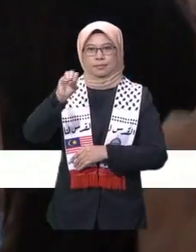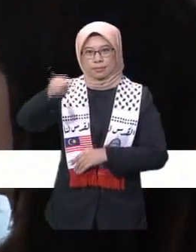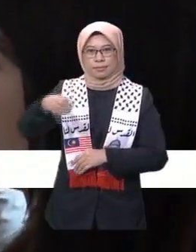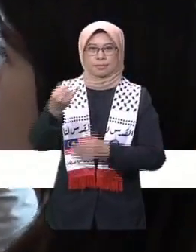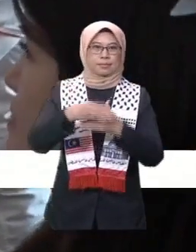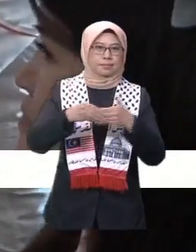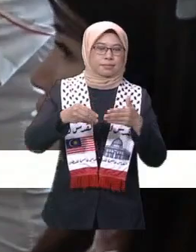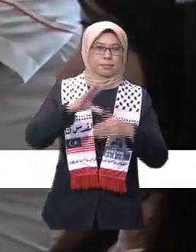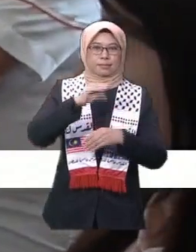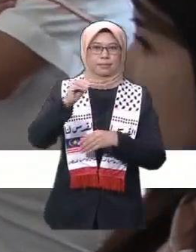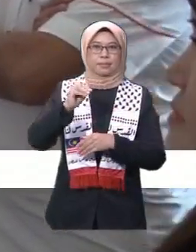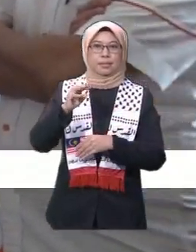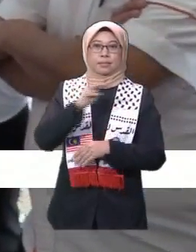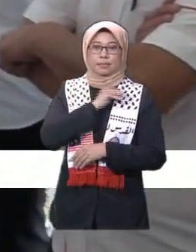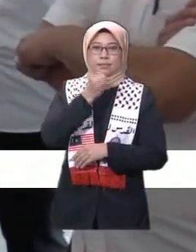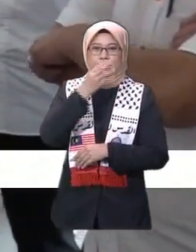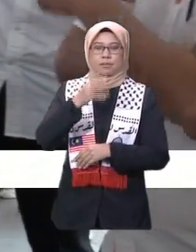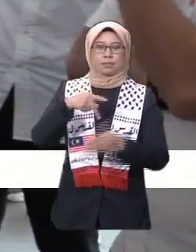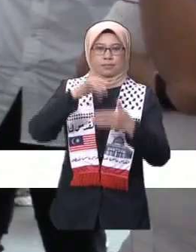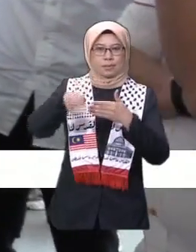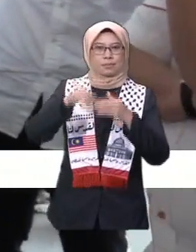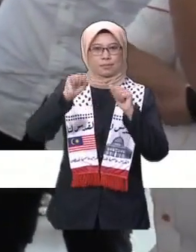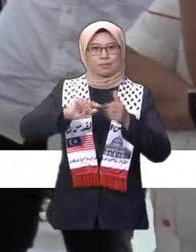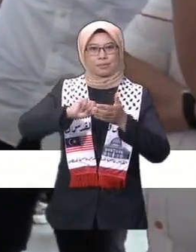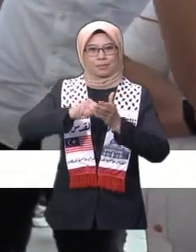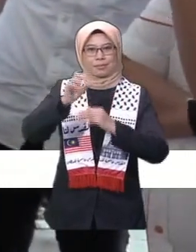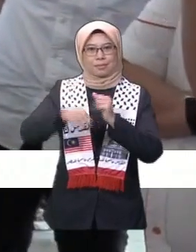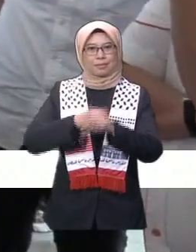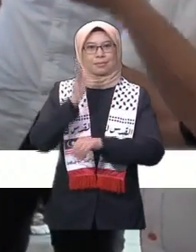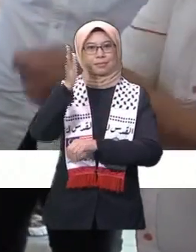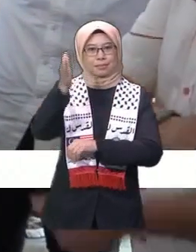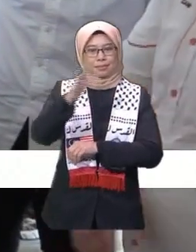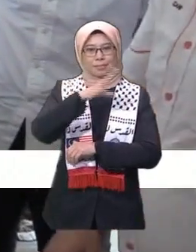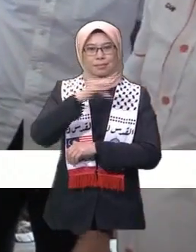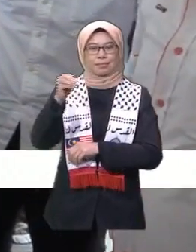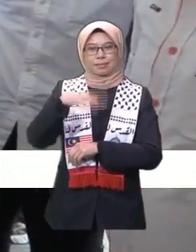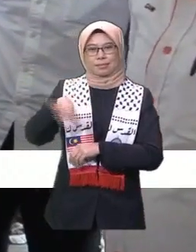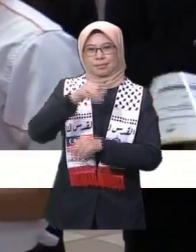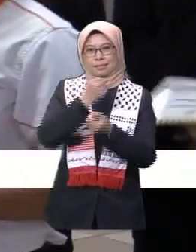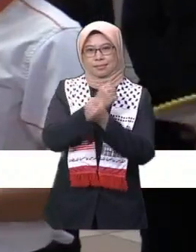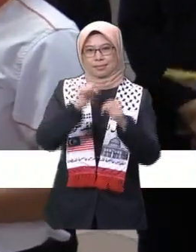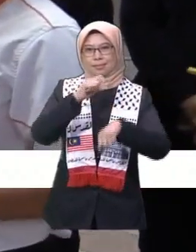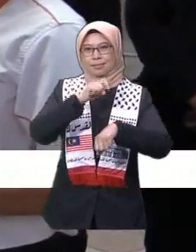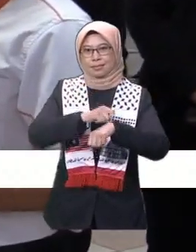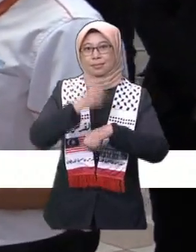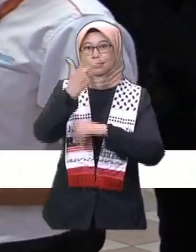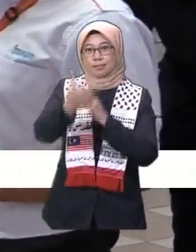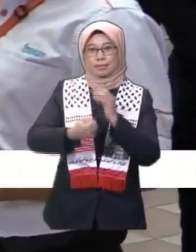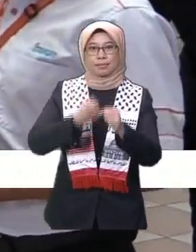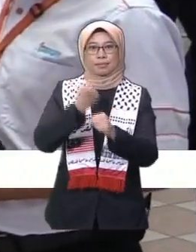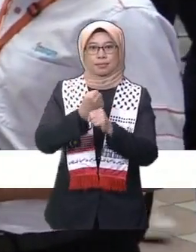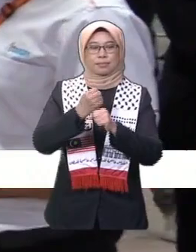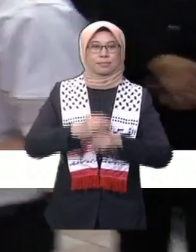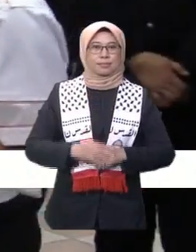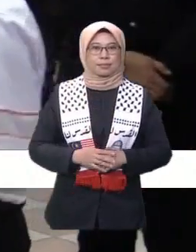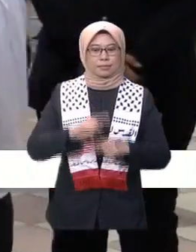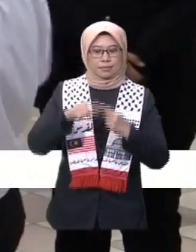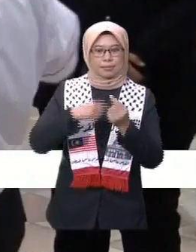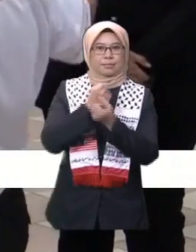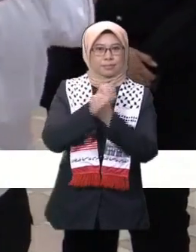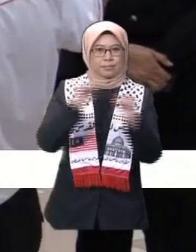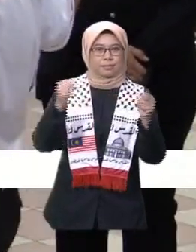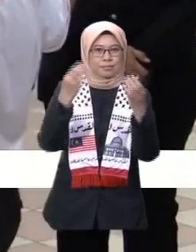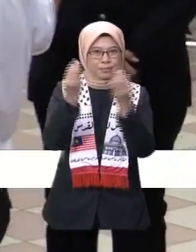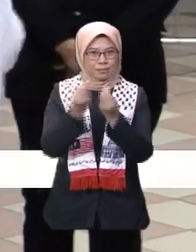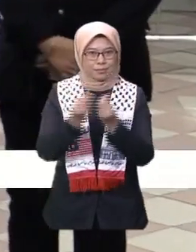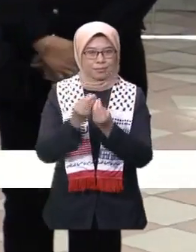RM130 juta dan Anthony berharap projek itu dapat dimulakan pada awal tahun hadapan dengan jangkaan siap dalam tempoh 3 tahun. Apabila siap kelak,